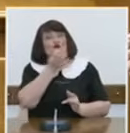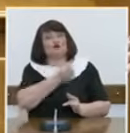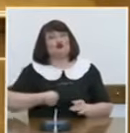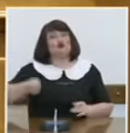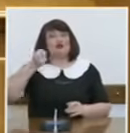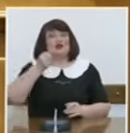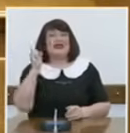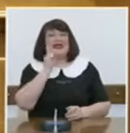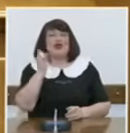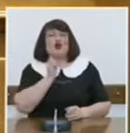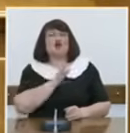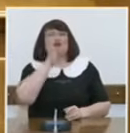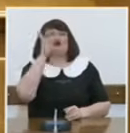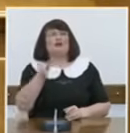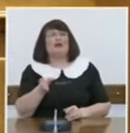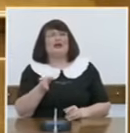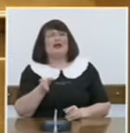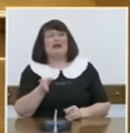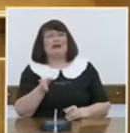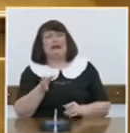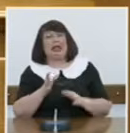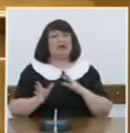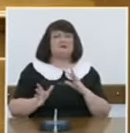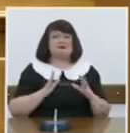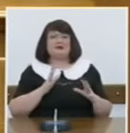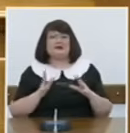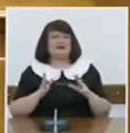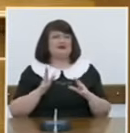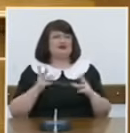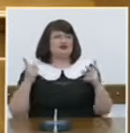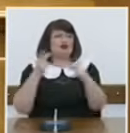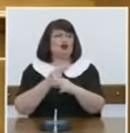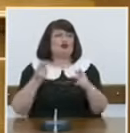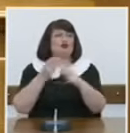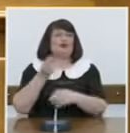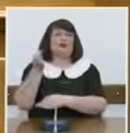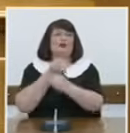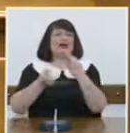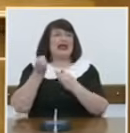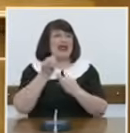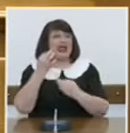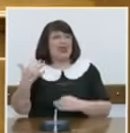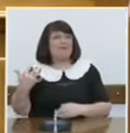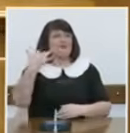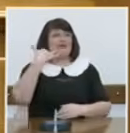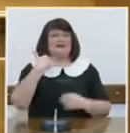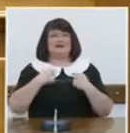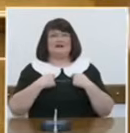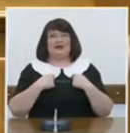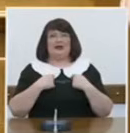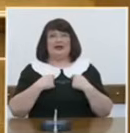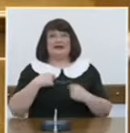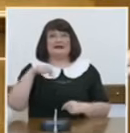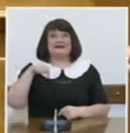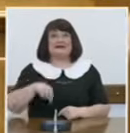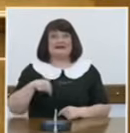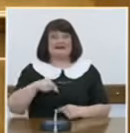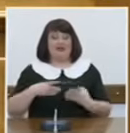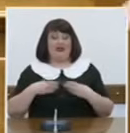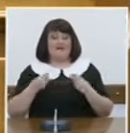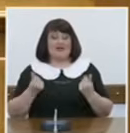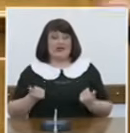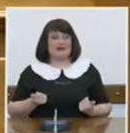άνθρωπο με κομμένες δηλώσεις, να επιτεθεί σε μένα. Όχι, σήμερα ήμουν ευγενής στο πρώτο μέρος.